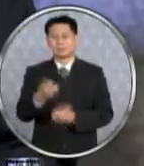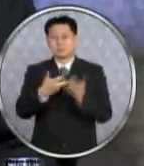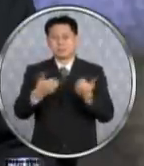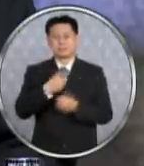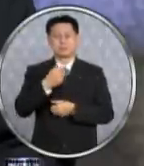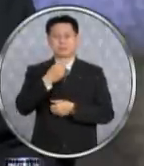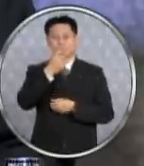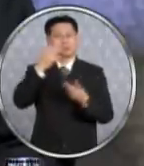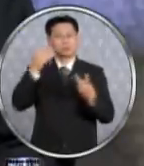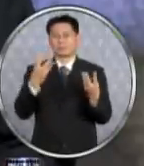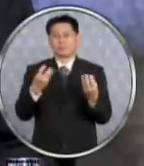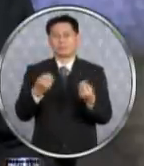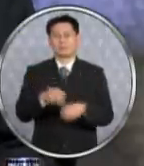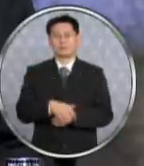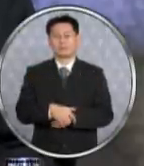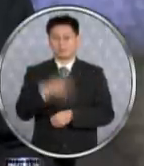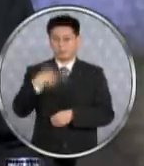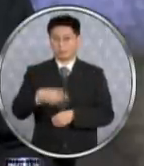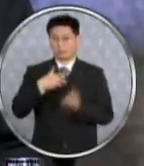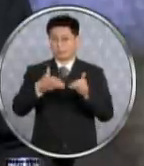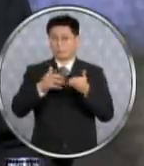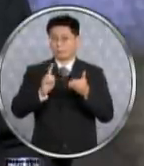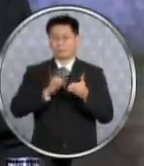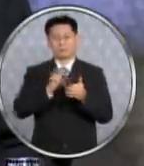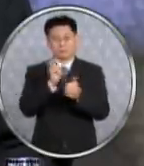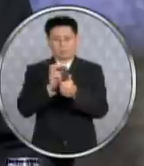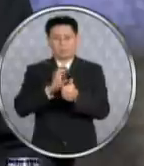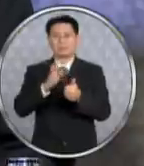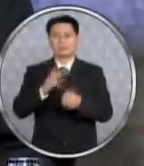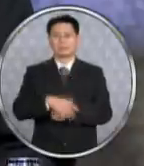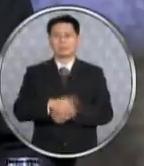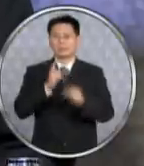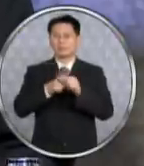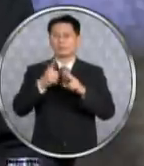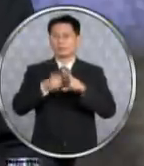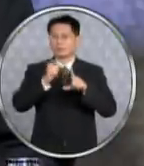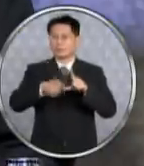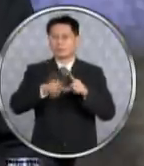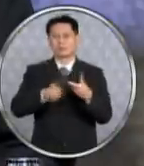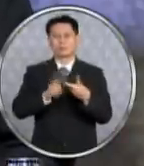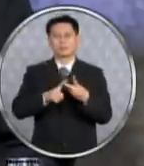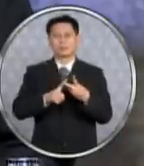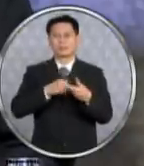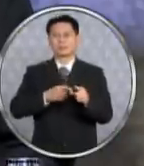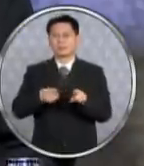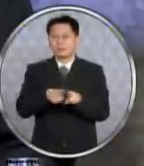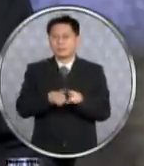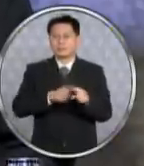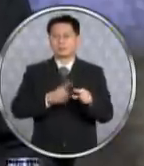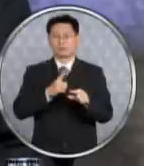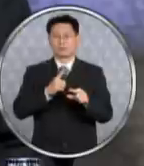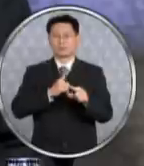的蓝绿，而且最重要的要去照顾我们的三中，就是中小企业、中产阶级